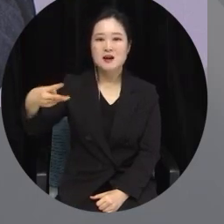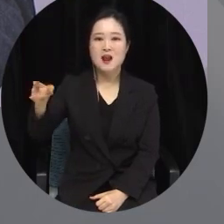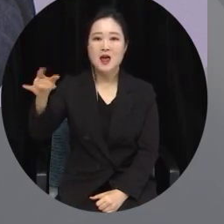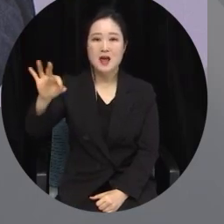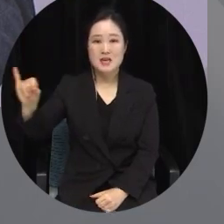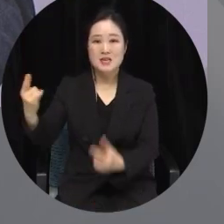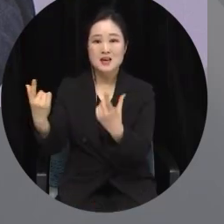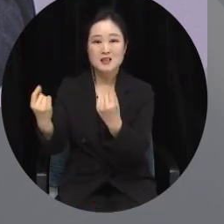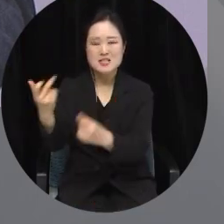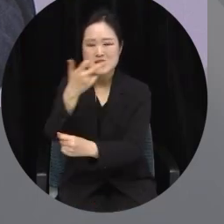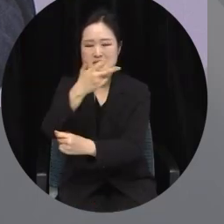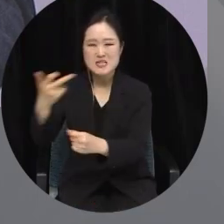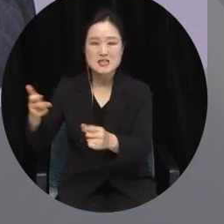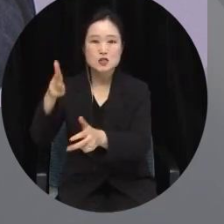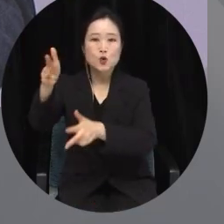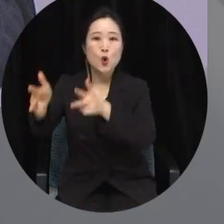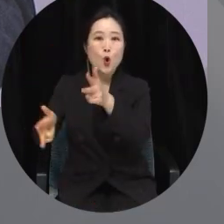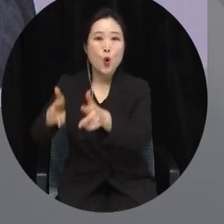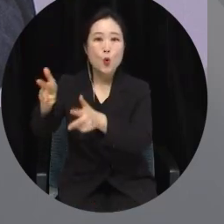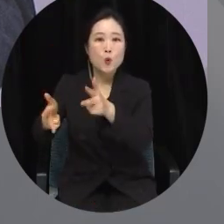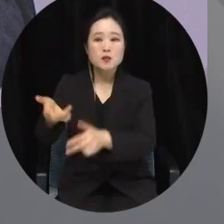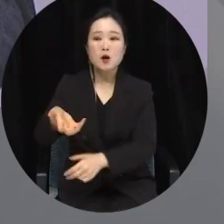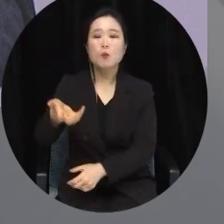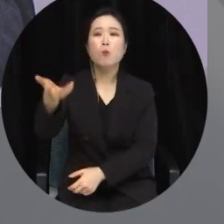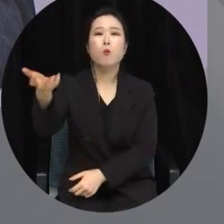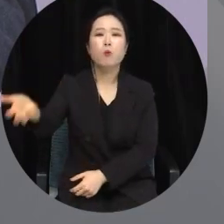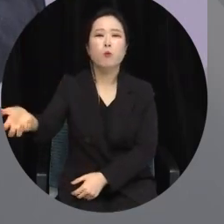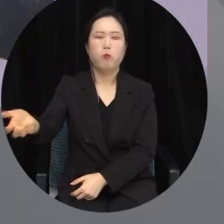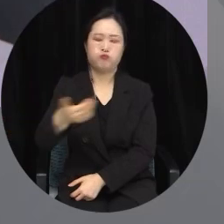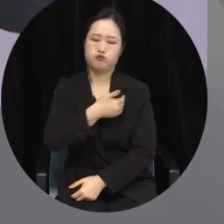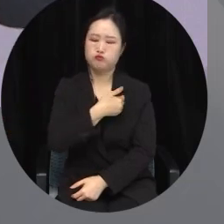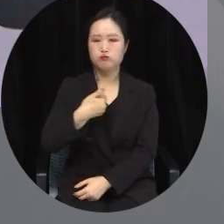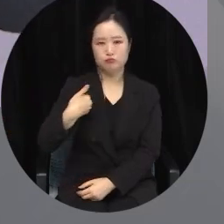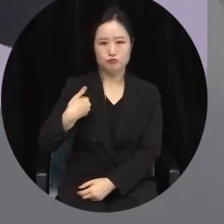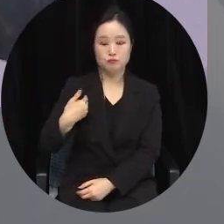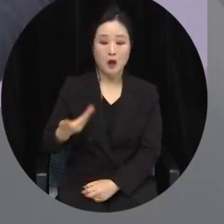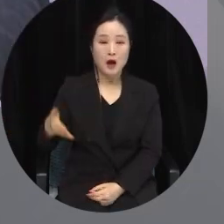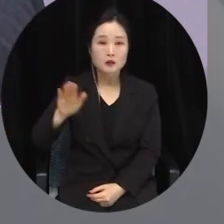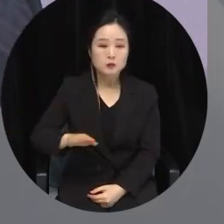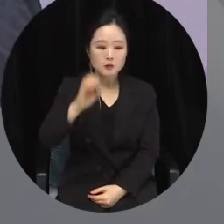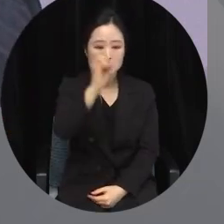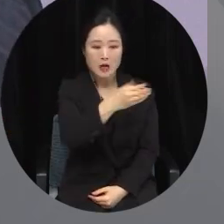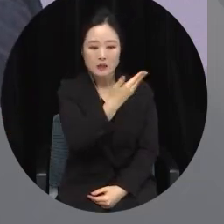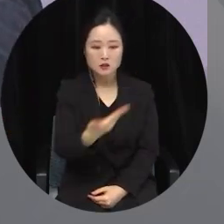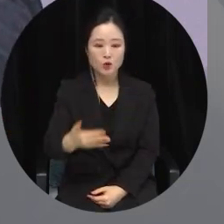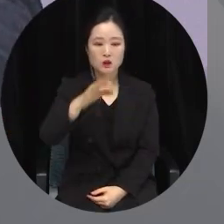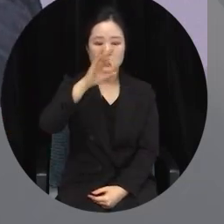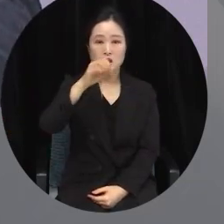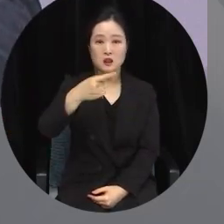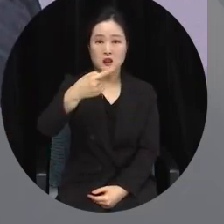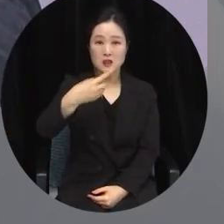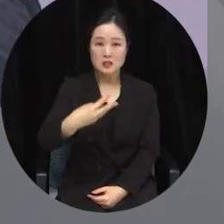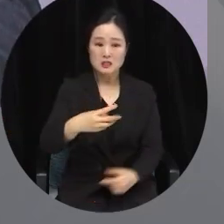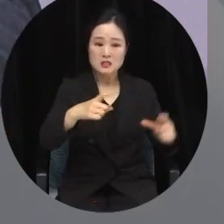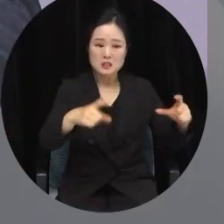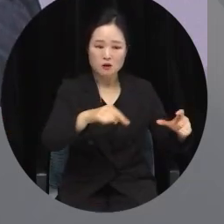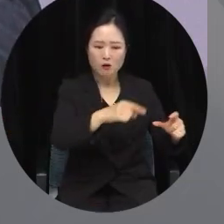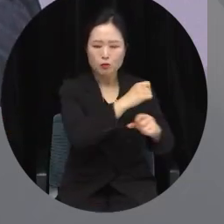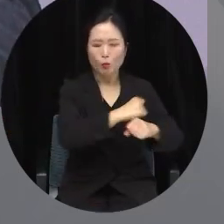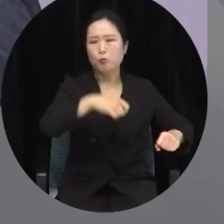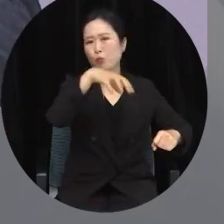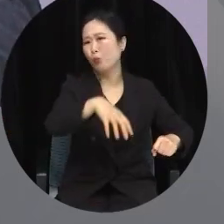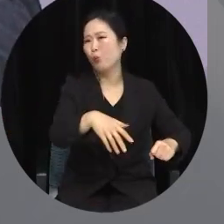공장이 들어설 땅이 많이 있습니다. 하지만 우리 양천 을 지역에 그러한 넓은 땅은